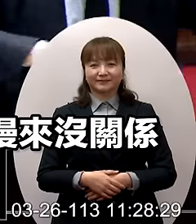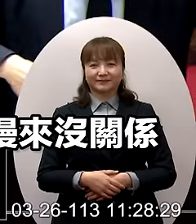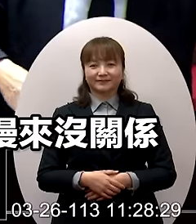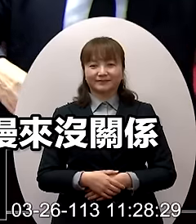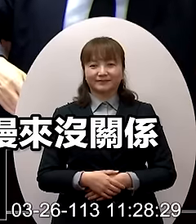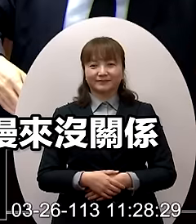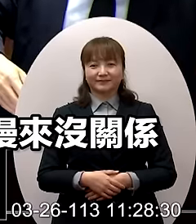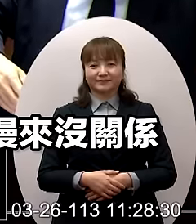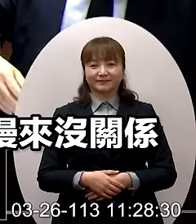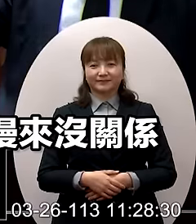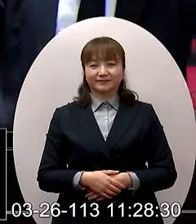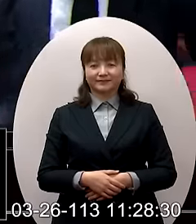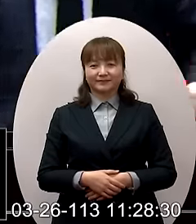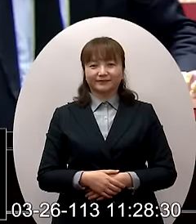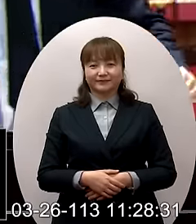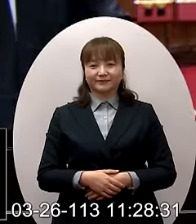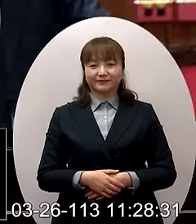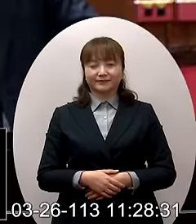慢慢来，不要紧。